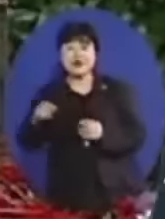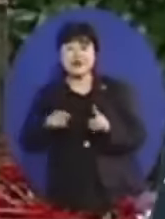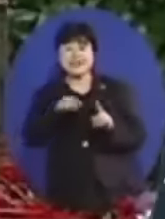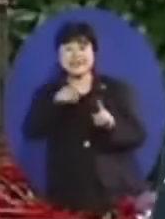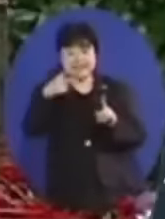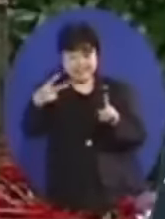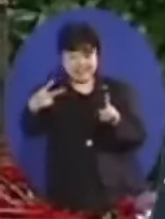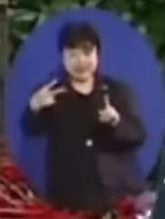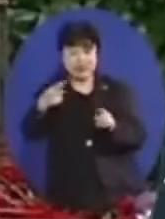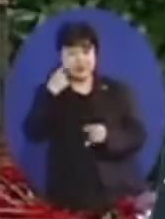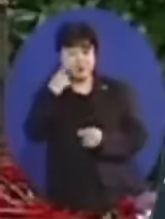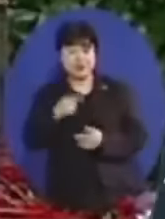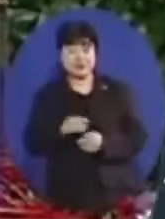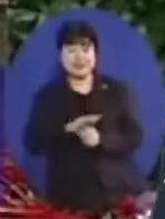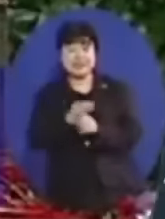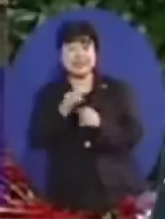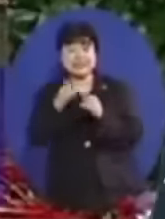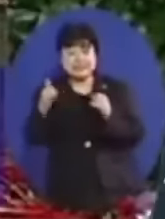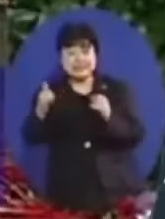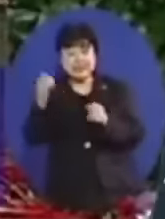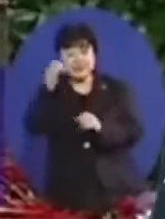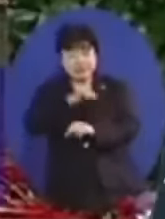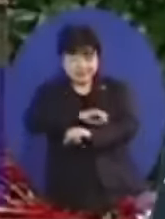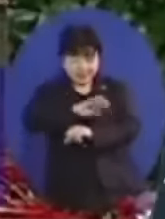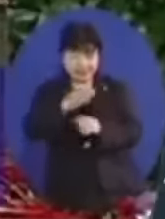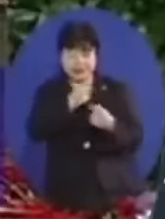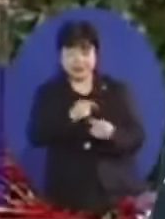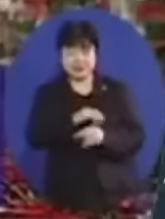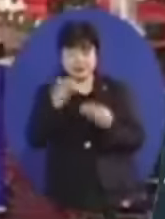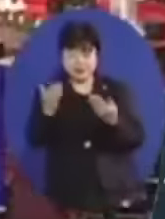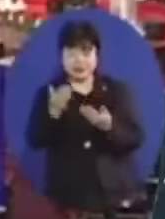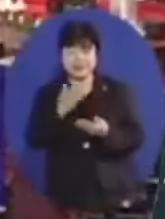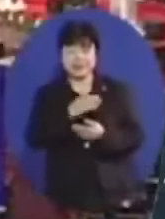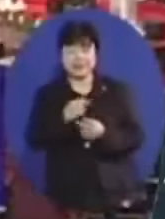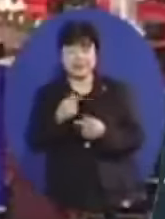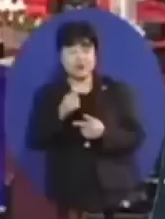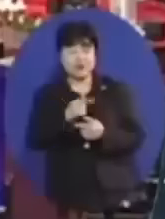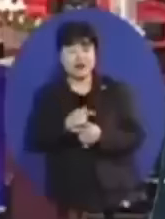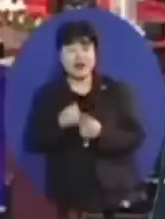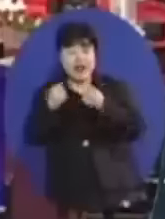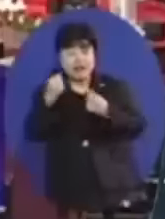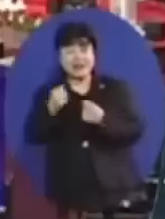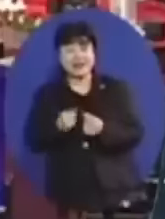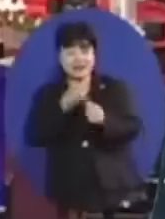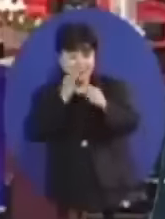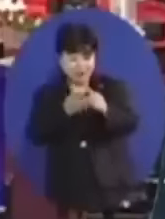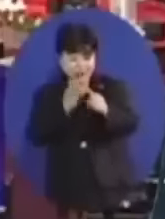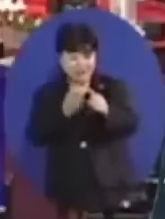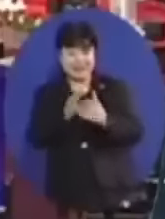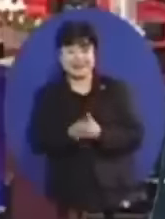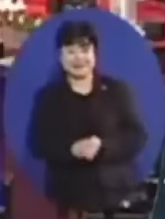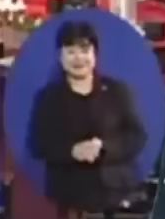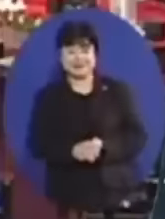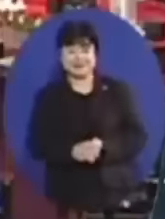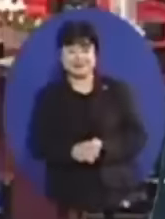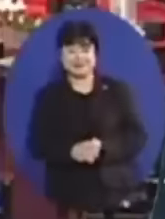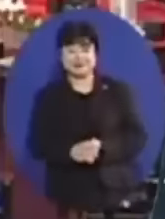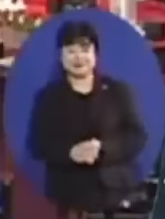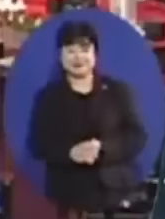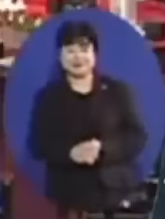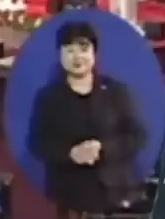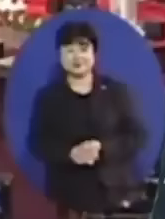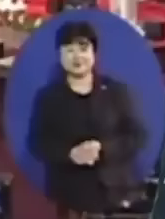있는 말씀이 그것입니다. 사랑하는 자여 내 영혼이 잘됨 같이 내가 범사에 잘되고 강건하기를 내가 간구하느라. 이게